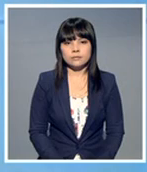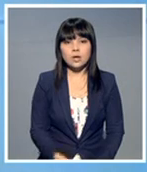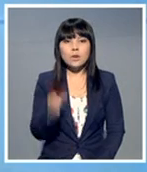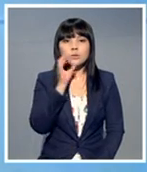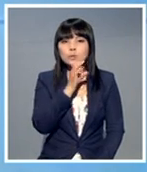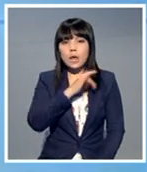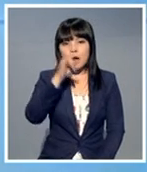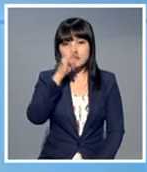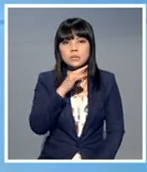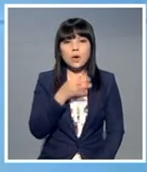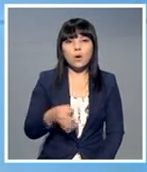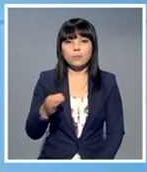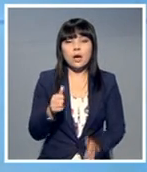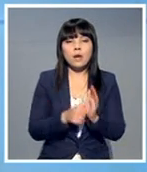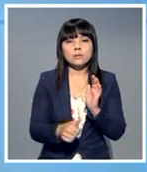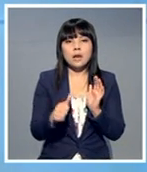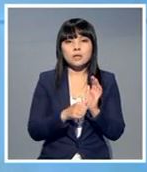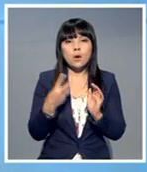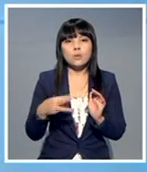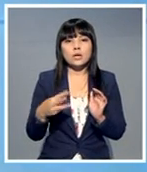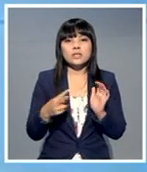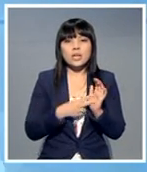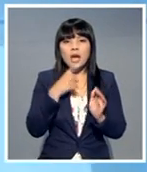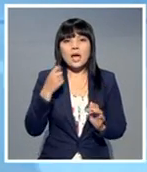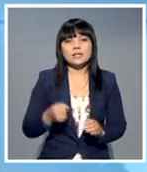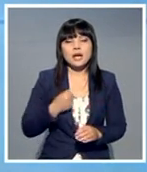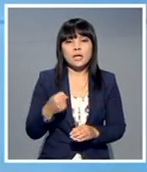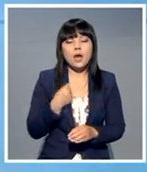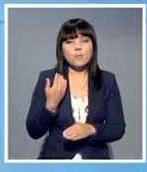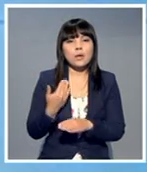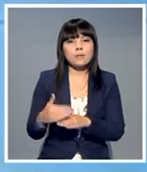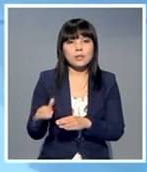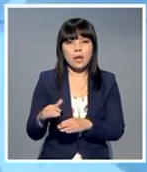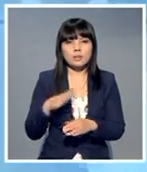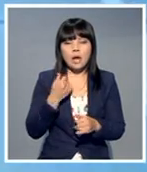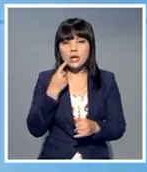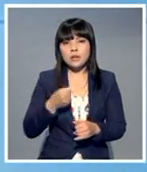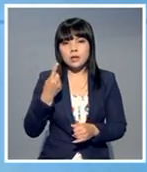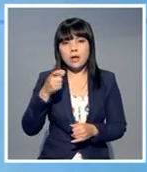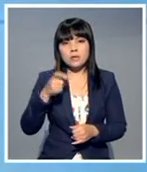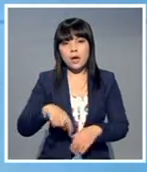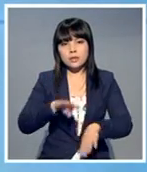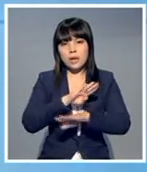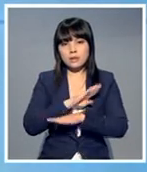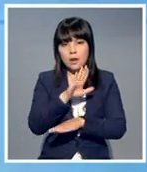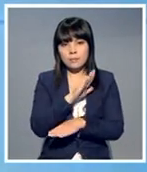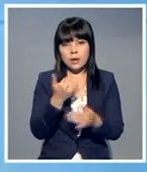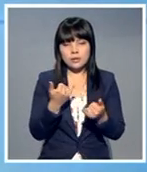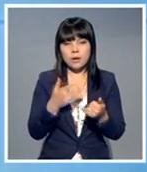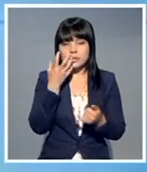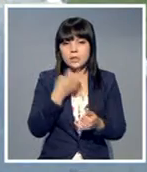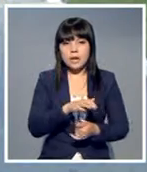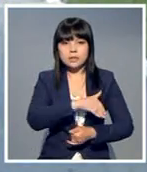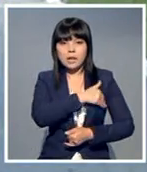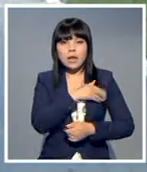жаңалықтар. Солтүстік Қазақстан облысындағы 66-37 әскери бөлімінде борышын өтеп жүрген жауынгер қайтыс болды. Тамыздың 2-сі күні қызуы